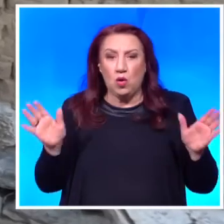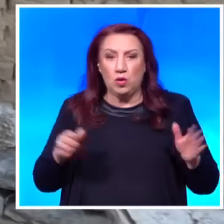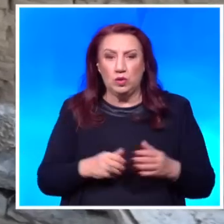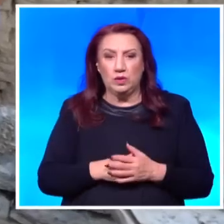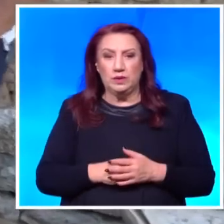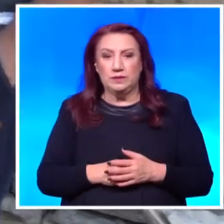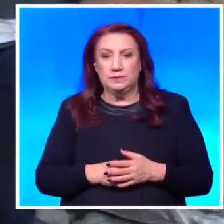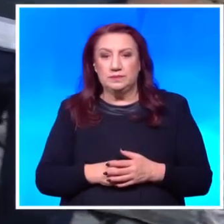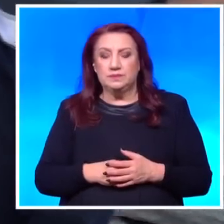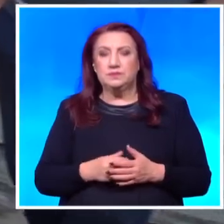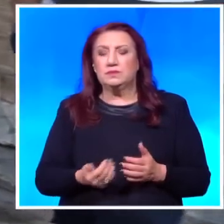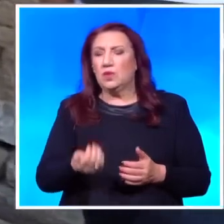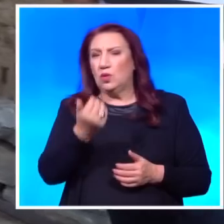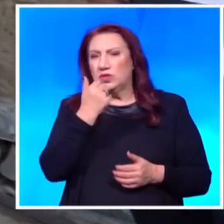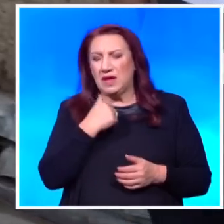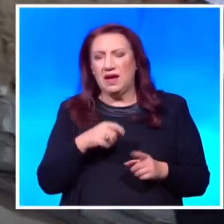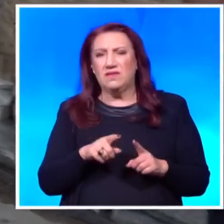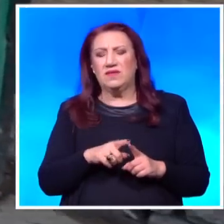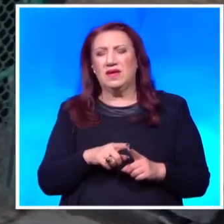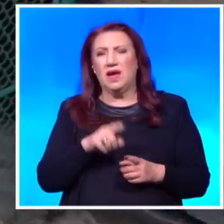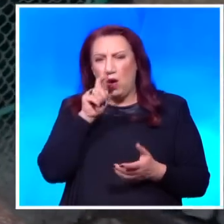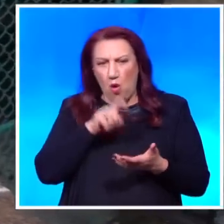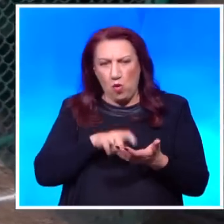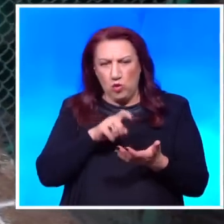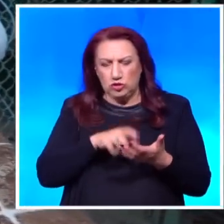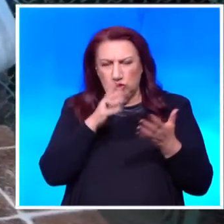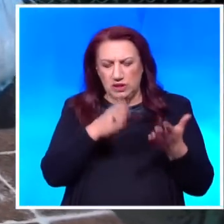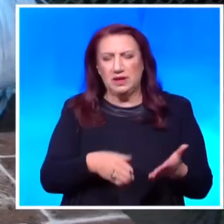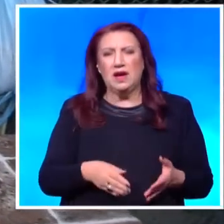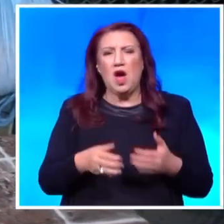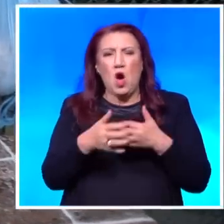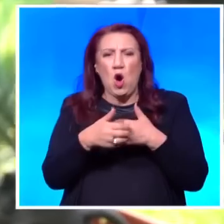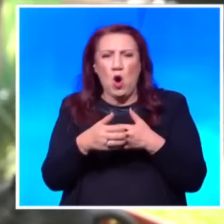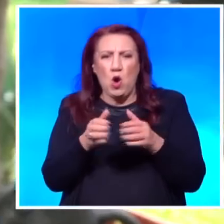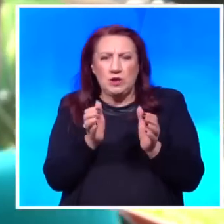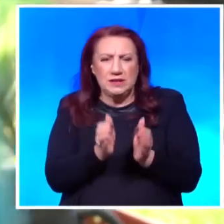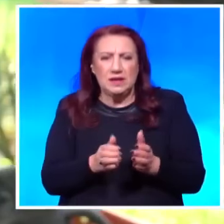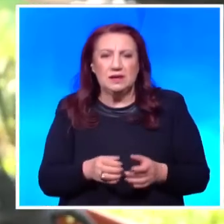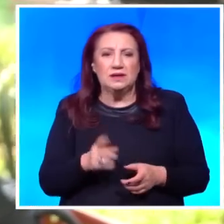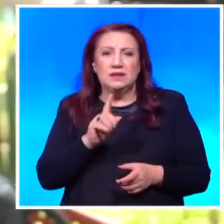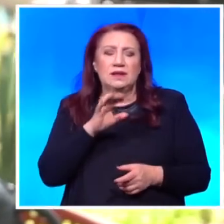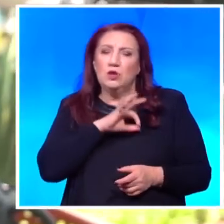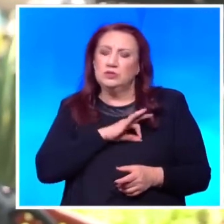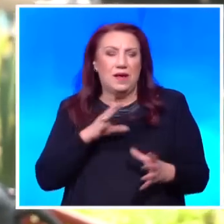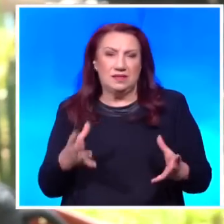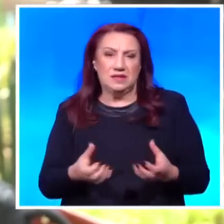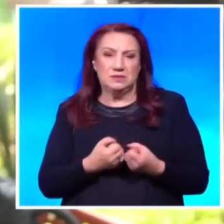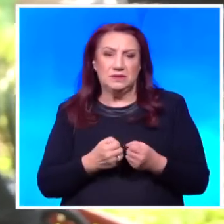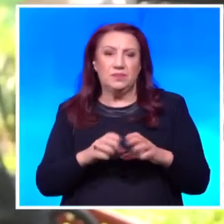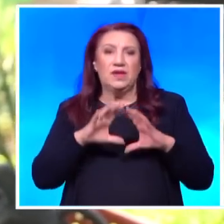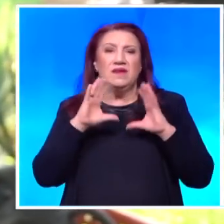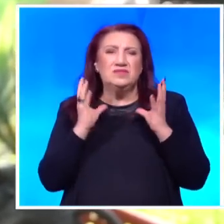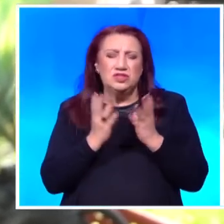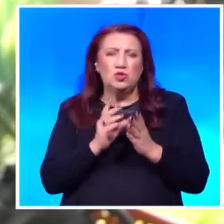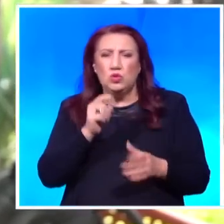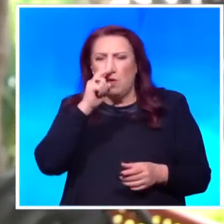Давят се 20-ти птици и новородени котета, които Стоян не успява да спаси. Всичко. Най-важното нещо на един човек